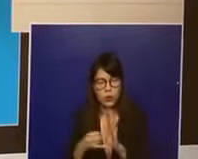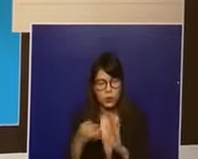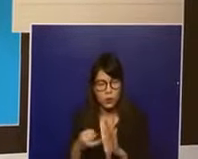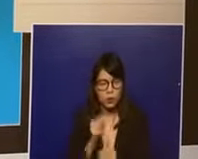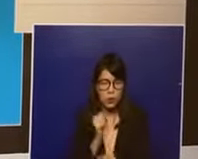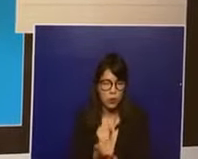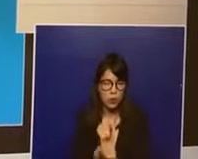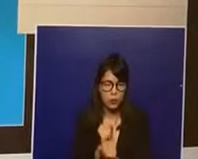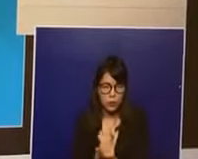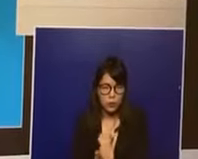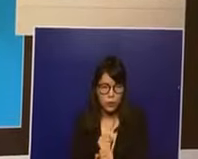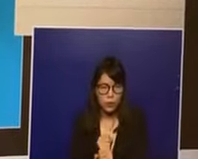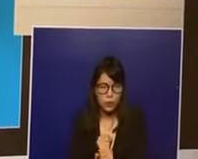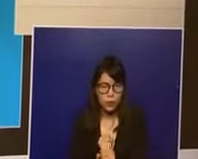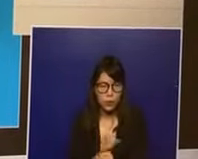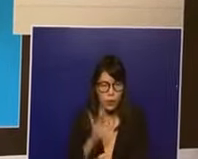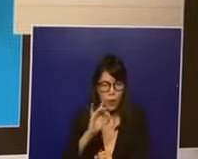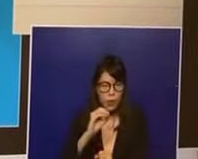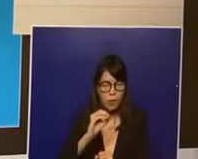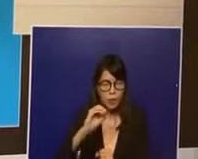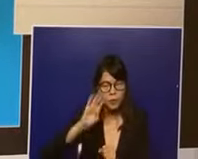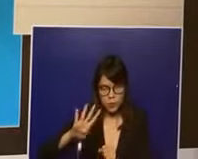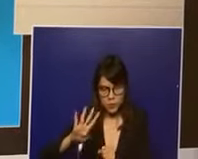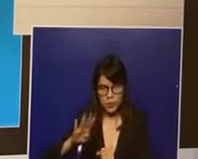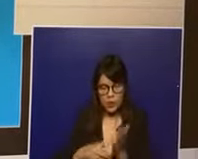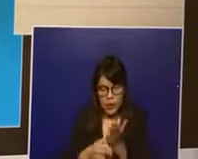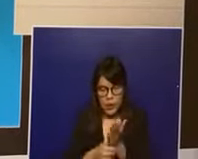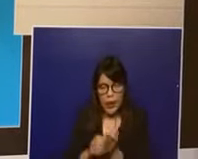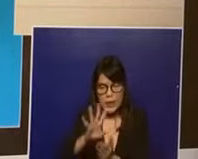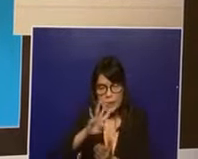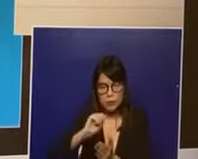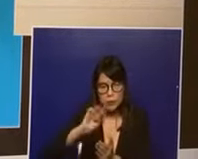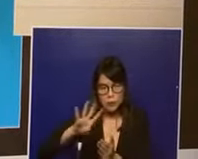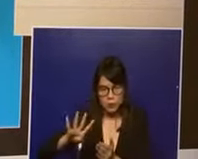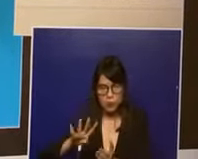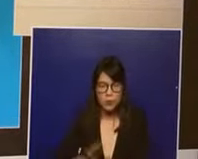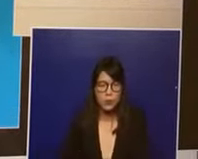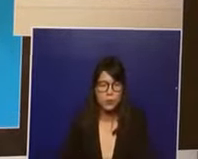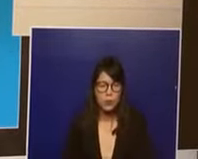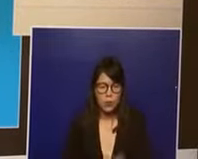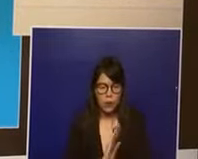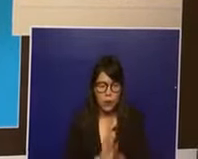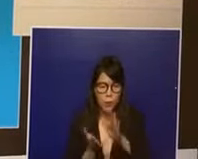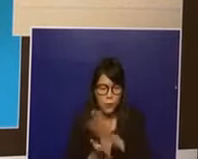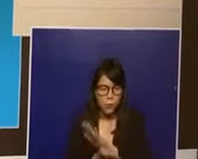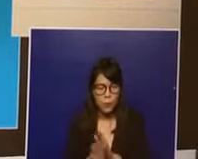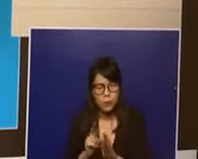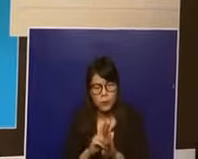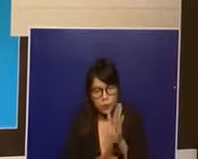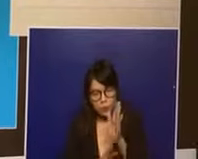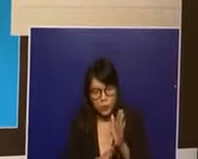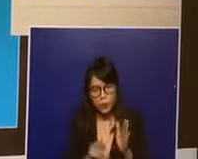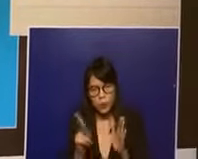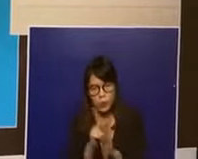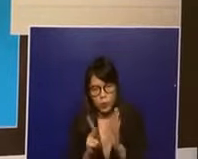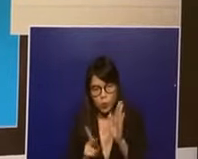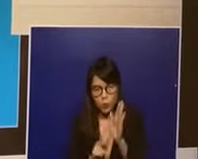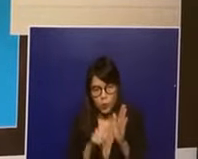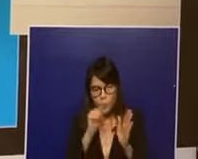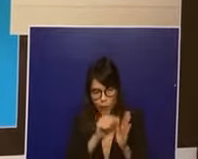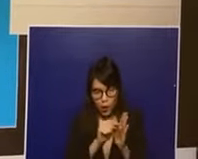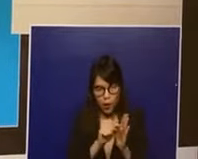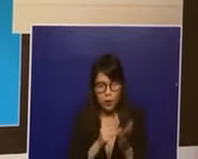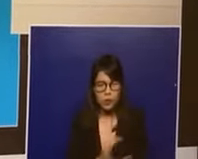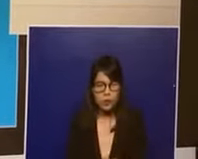าครัฐถึง84ฉบับซึ่งแก้ไขไปแล้ว44ฉบับเพราะนั้นการไปรูปด้านกฎหมายจะนำมาซึ่งการตอบโจทย์ด้านความโปร่ง